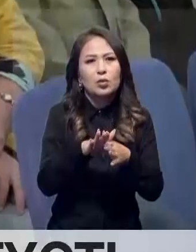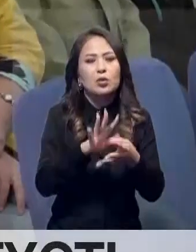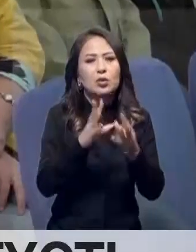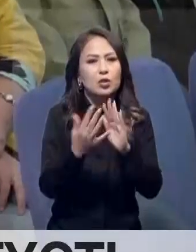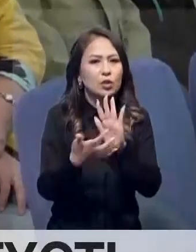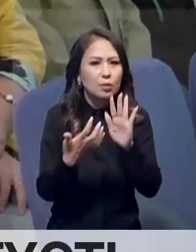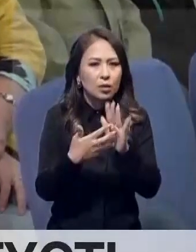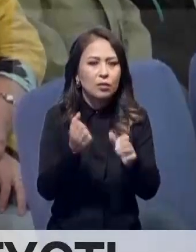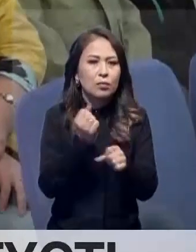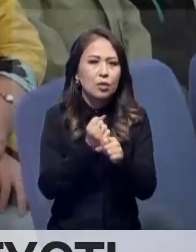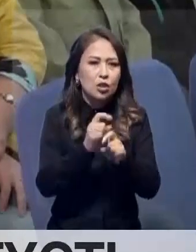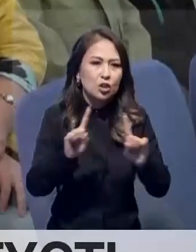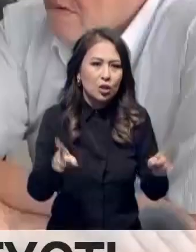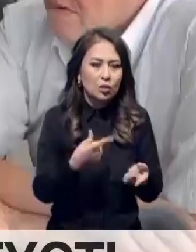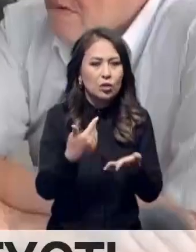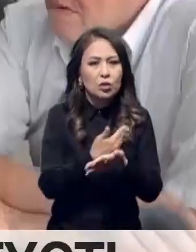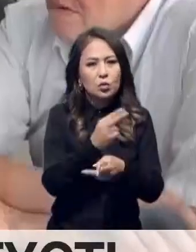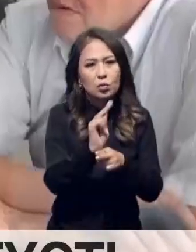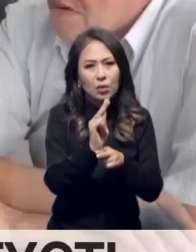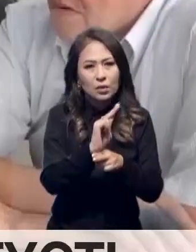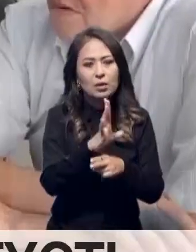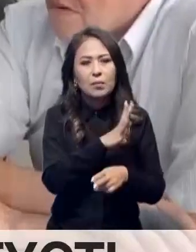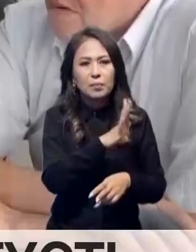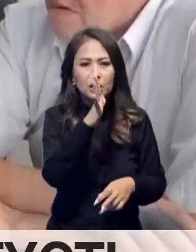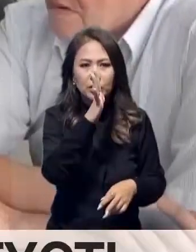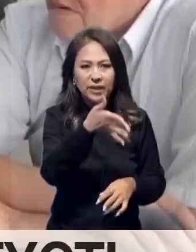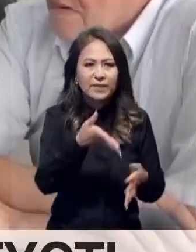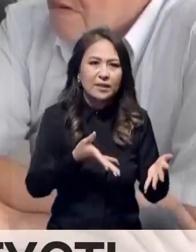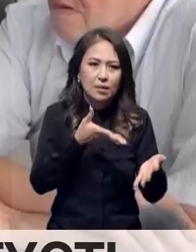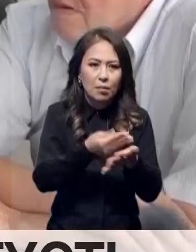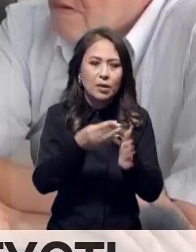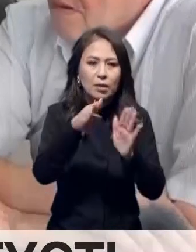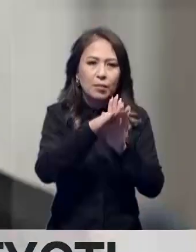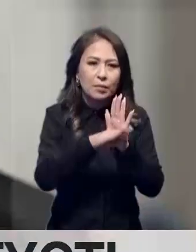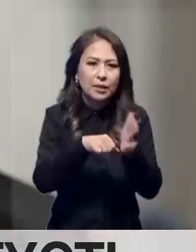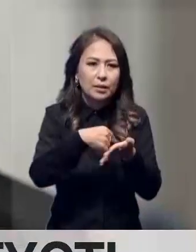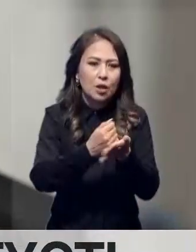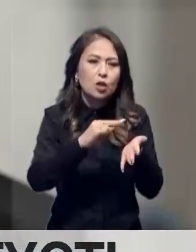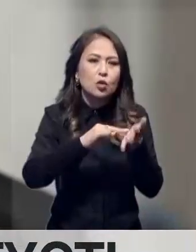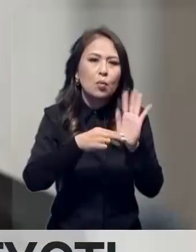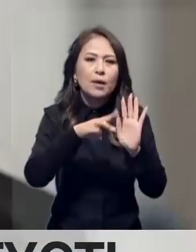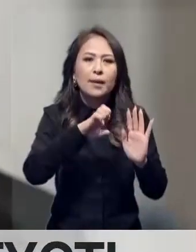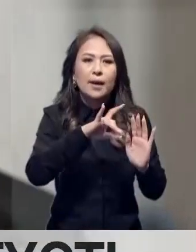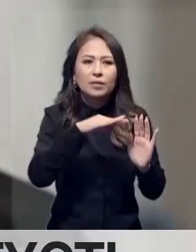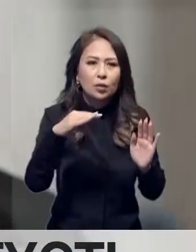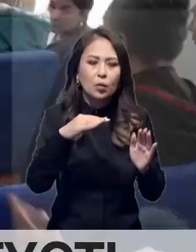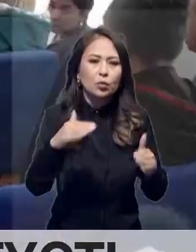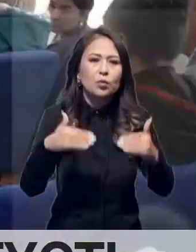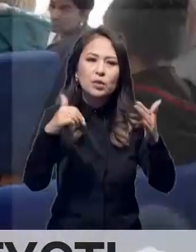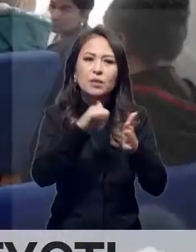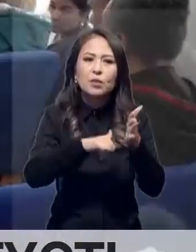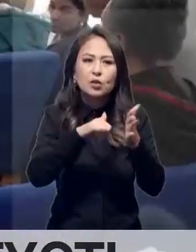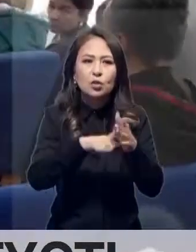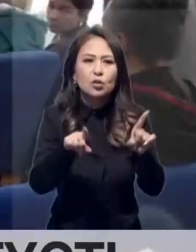өтеуге жетпей. Инфрақұрылымдық жаңарту және жөндеу мақсатында 5 жылдық инвестициялық бағдарлама бекітілген. Жоба тарифтерді